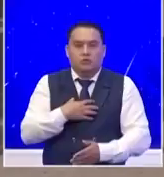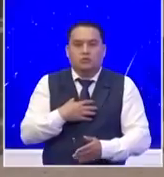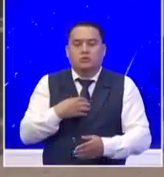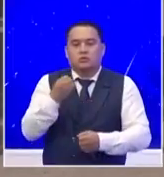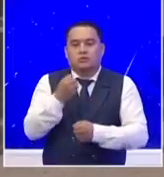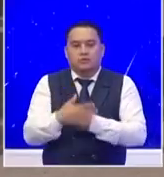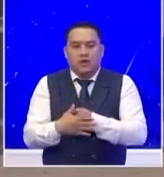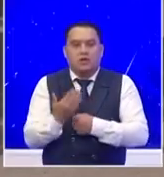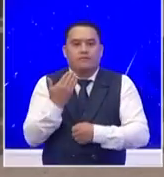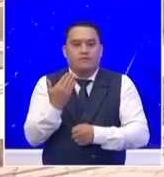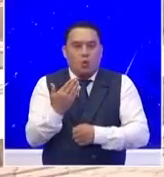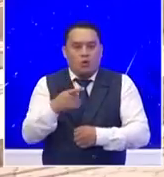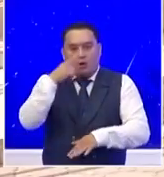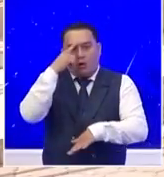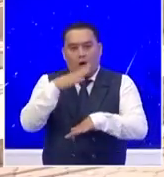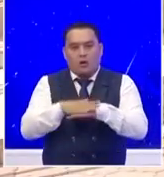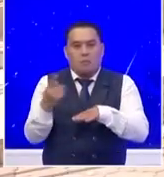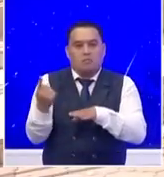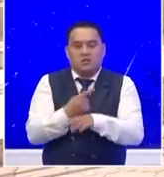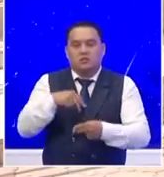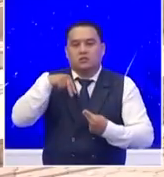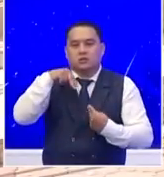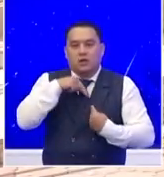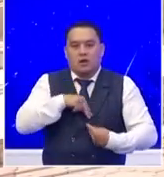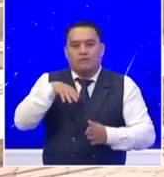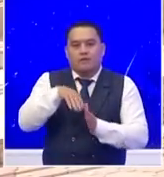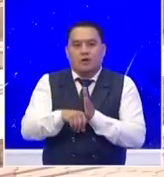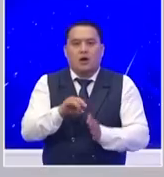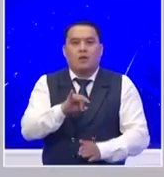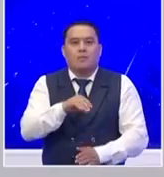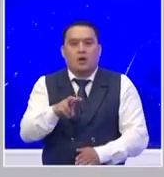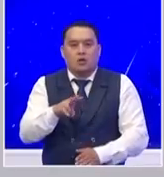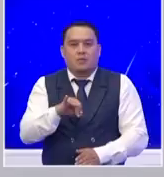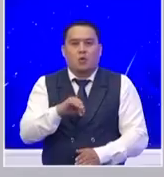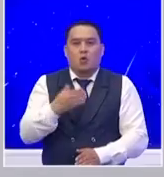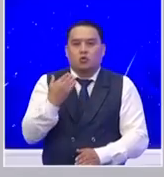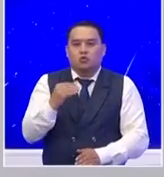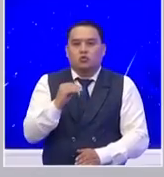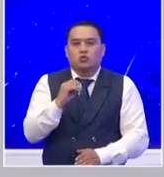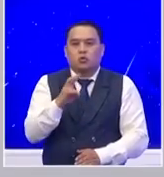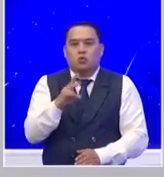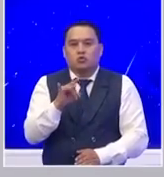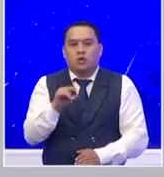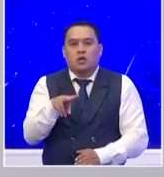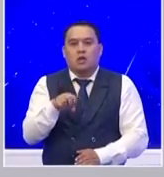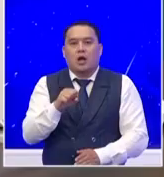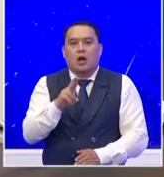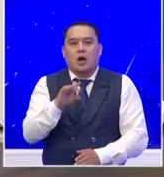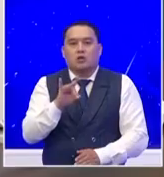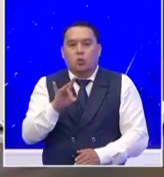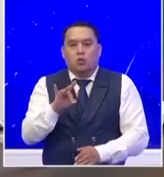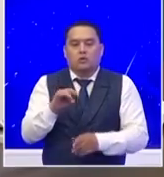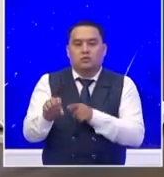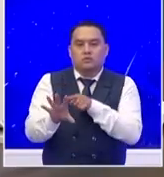ортақ мүдделерге саят. Әкім алдына алғашқы енген Тілепжан Рахмаев, эпидемиолог, Шонжыдағы локатор станциясының тұрғындар